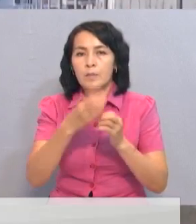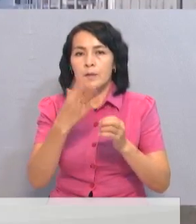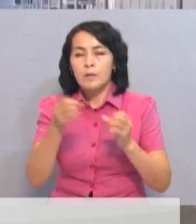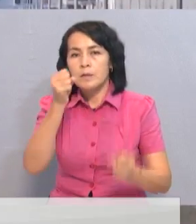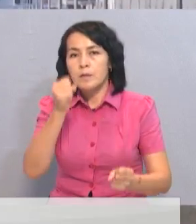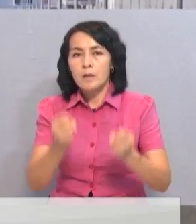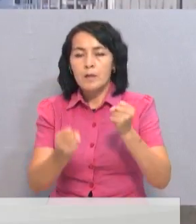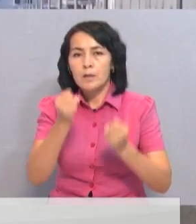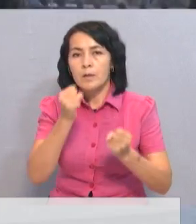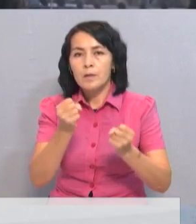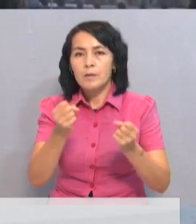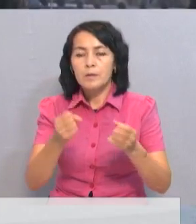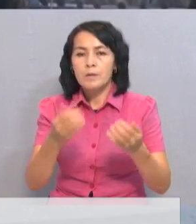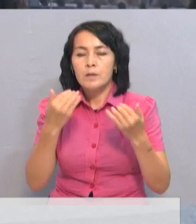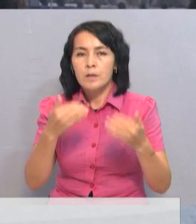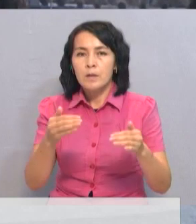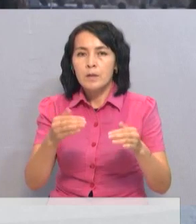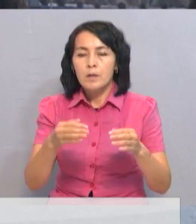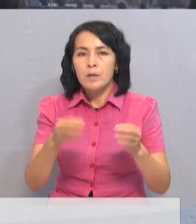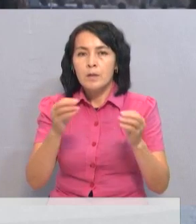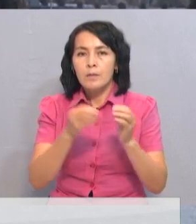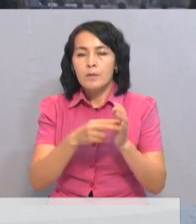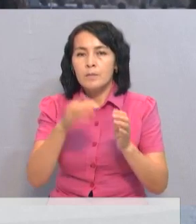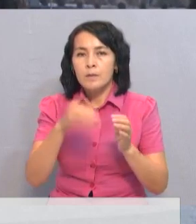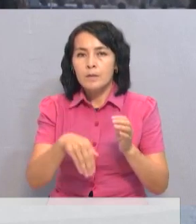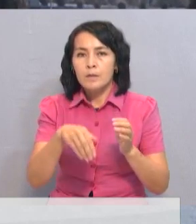10 615 автотранспортных средств, отказано в легализации